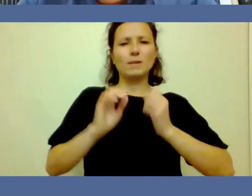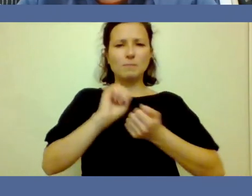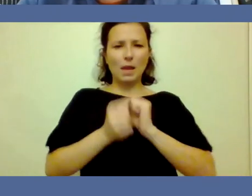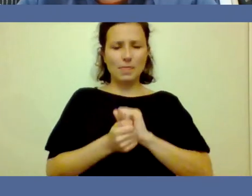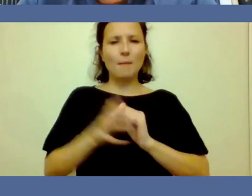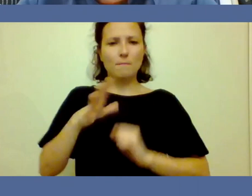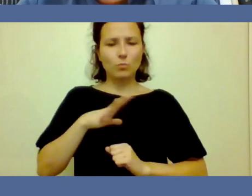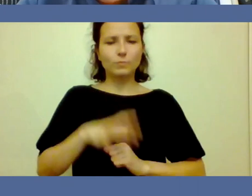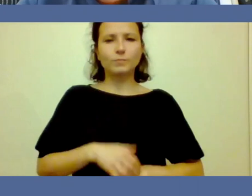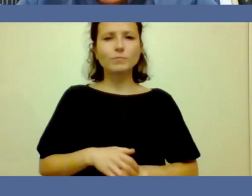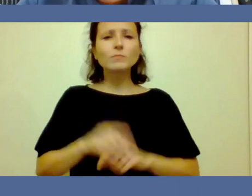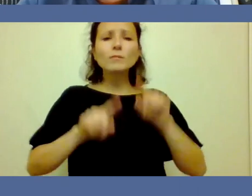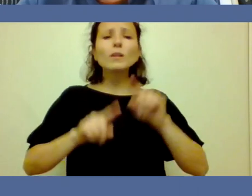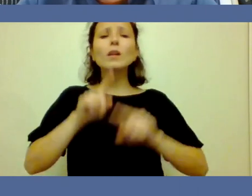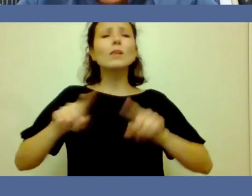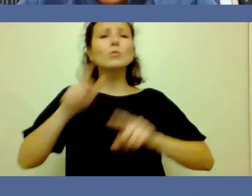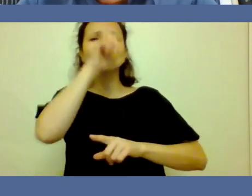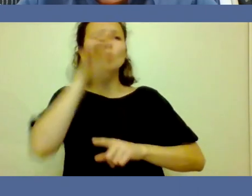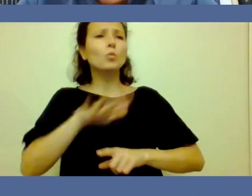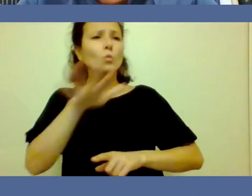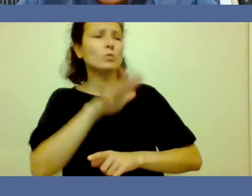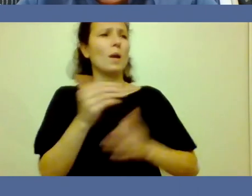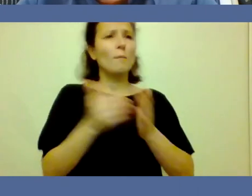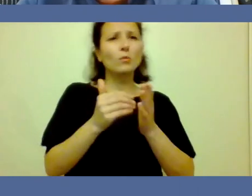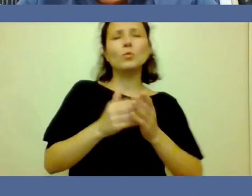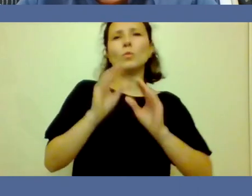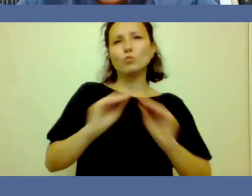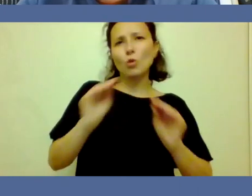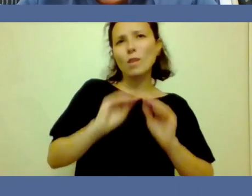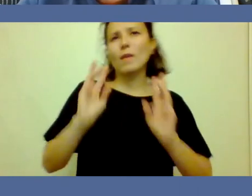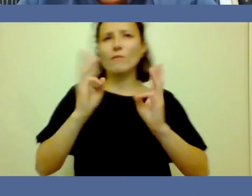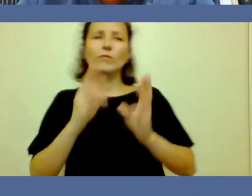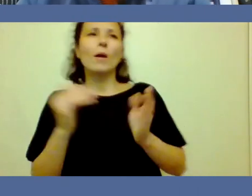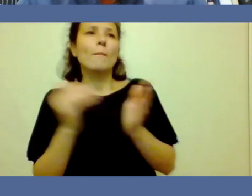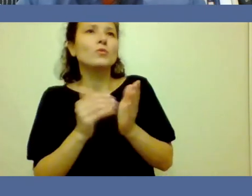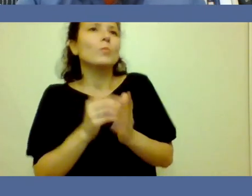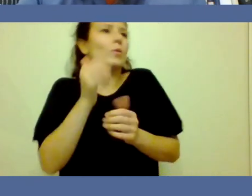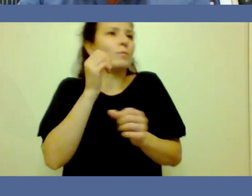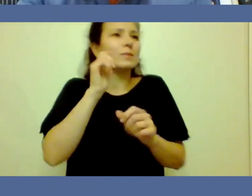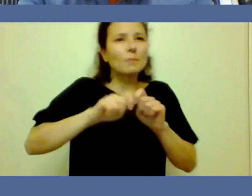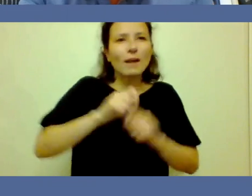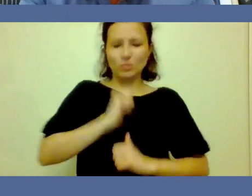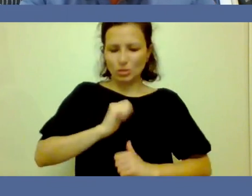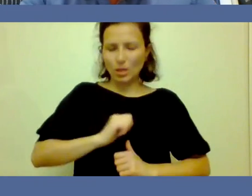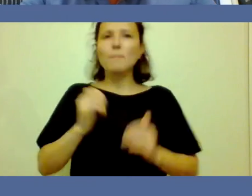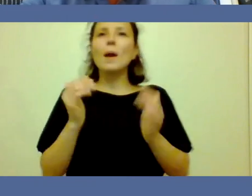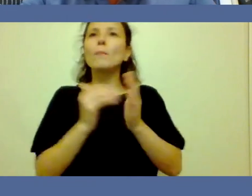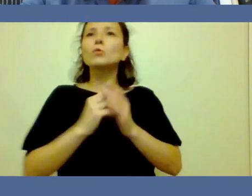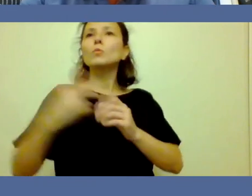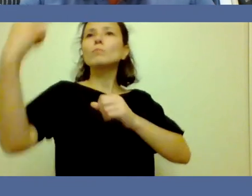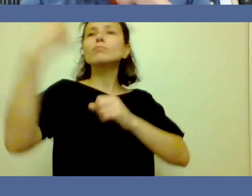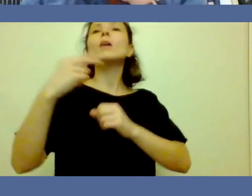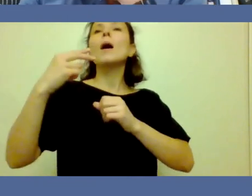Niektórzy ludzie potrzebują szkolenia, potrzebują warsztatów, potrzebują się sprawdzić, potrzebują mistrzów, potrzebują nauczycieli,